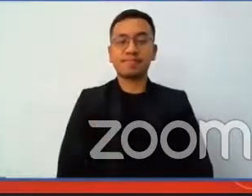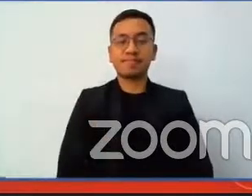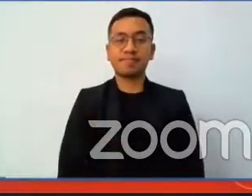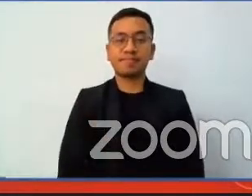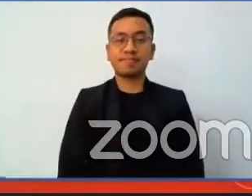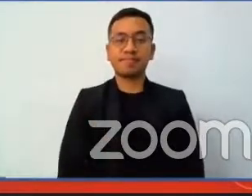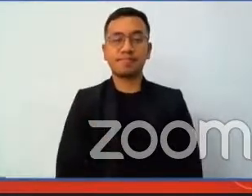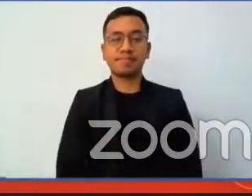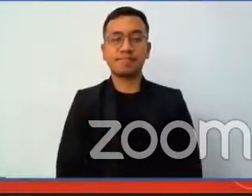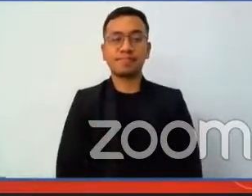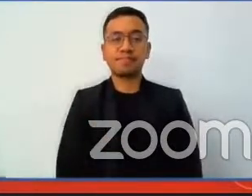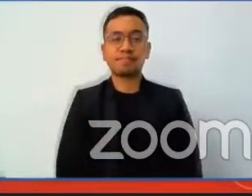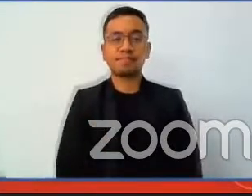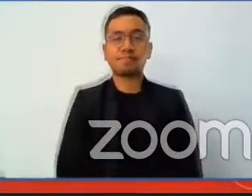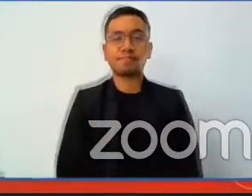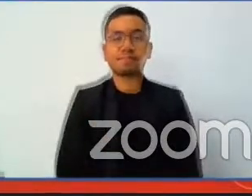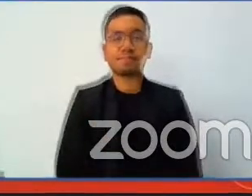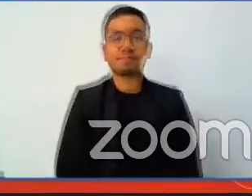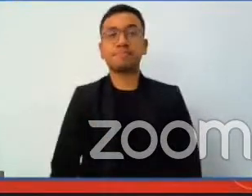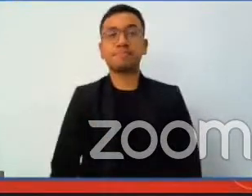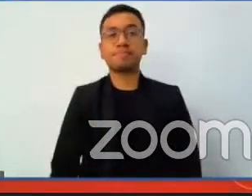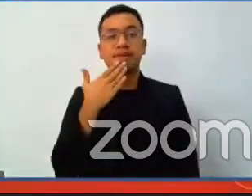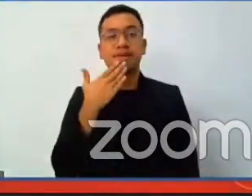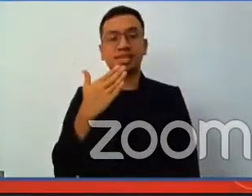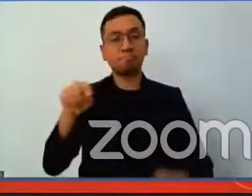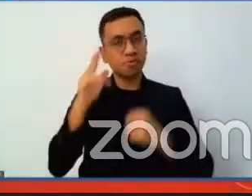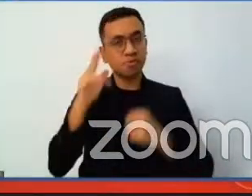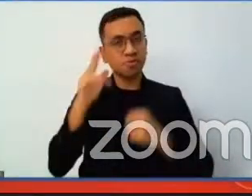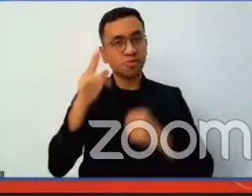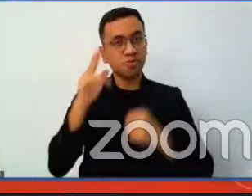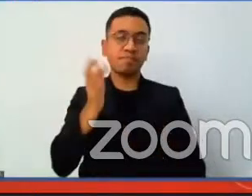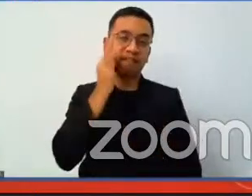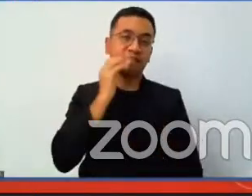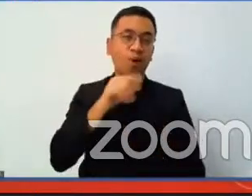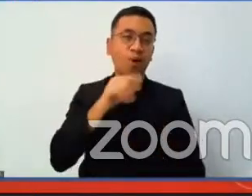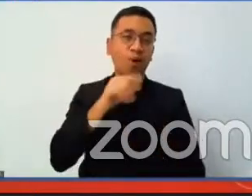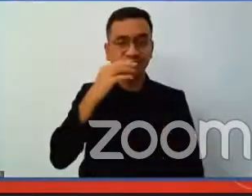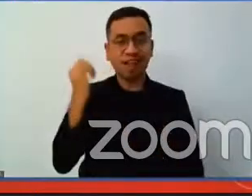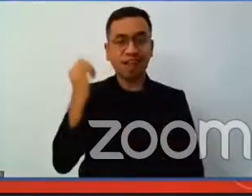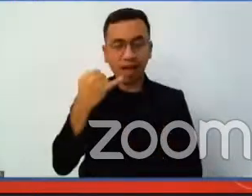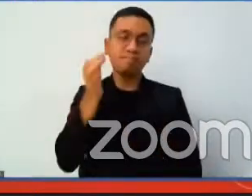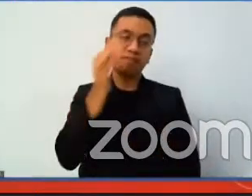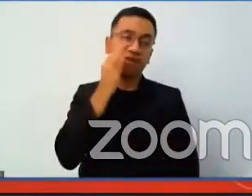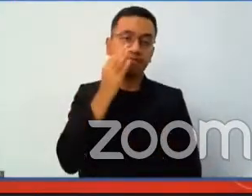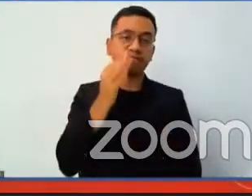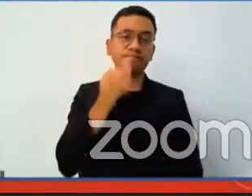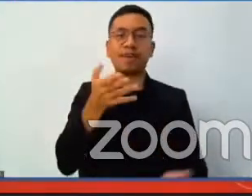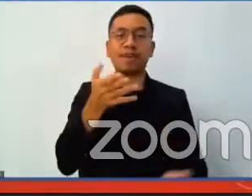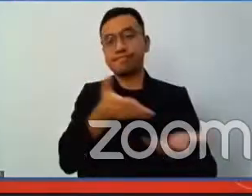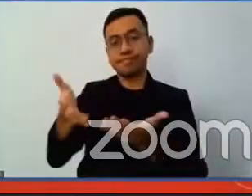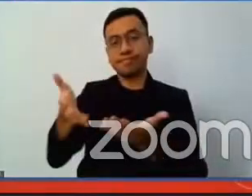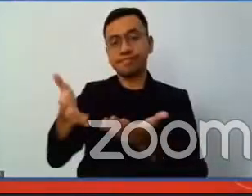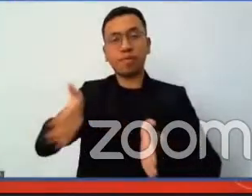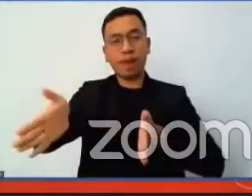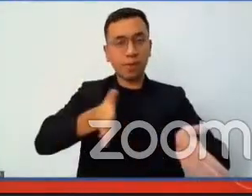menyimak dan mohon maaf jika ada kekeliruan. Assalamualaikum warahmatullahi wabarakatuh. Saya kembalikan kepada